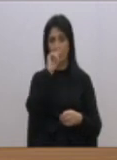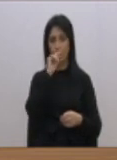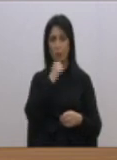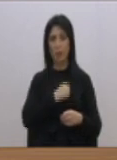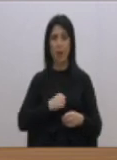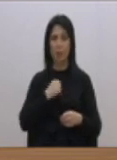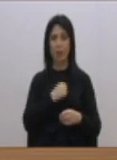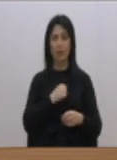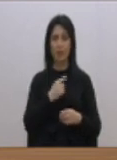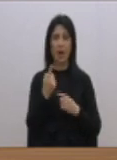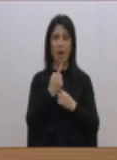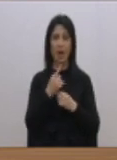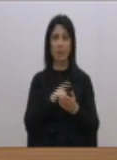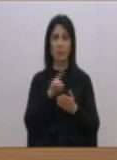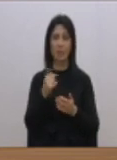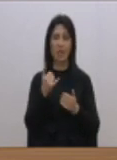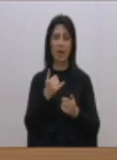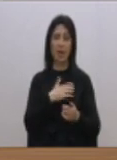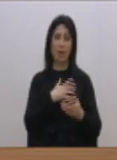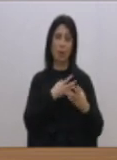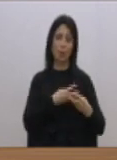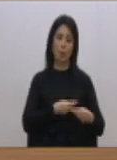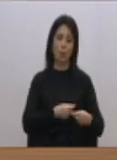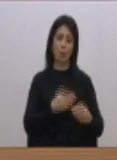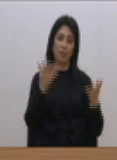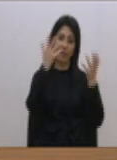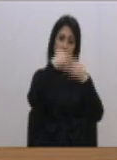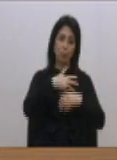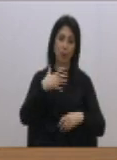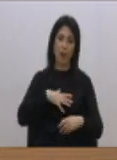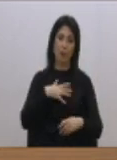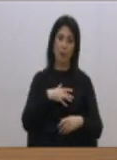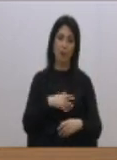გაბრაზდა, აგვიგზალა ფრენები და ეხლა გულიმოულება შეუყვარდა ქართველები და